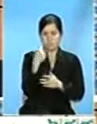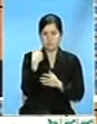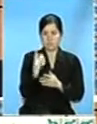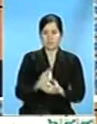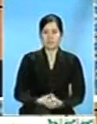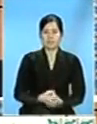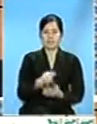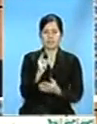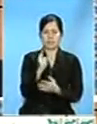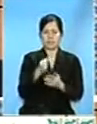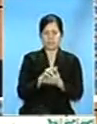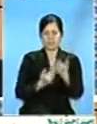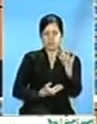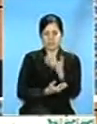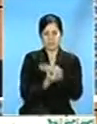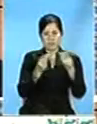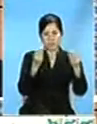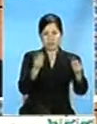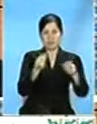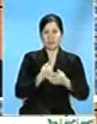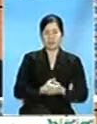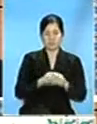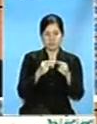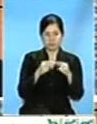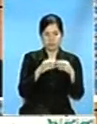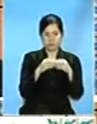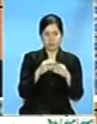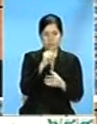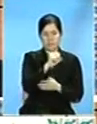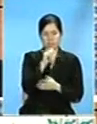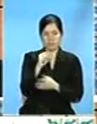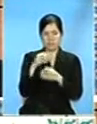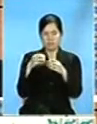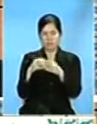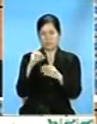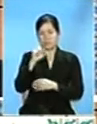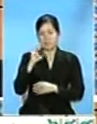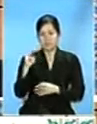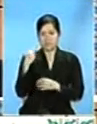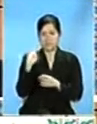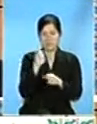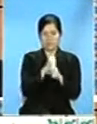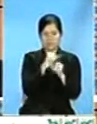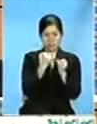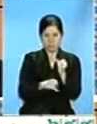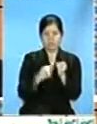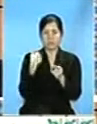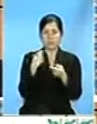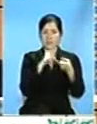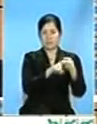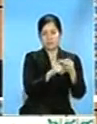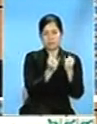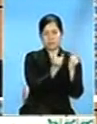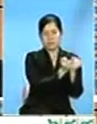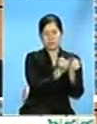มันก็จะเปิดโอกาสให้ส.ส.และส.ว.หัวกันครับเพราะต่อไปนี้ถ้าส.ว.มาจากการเลือกตั้ง